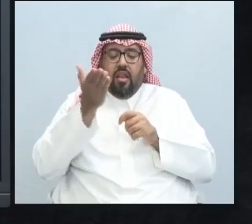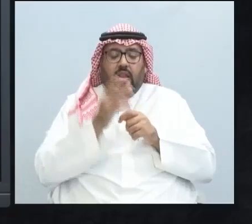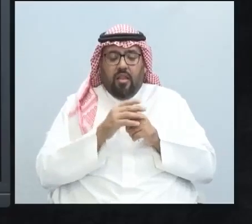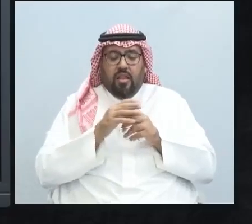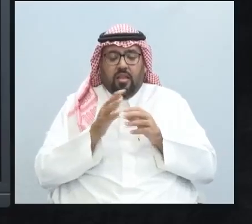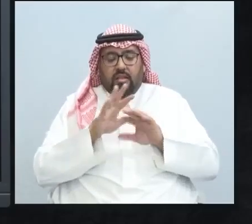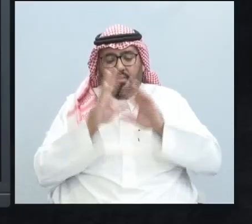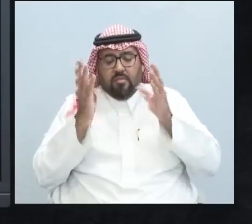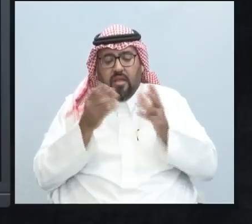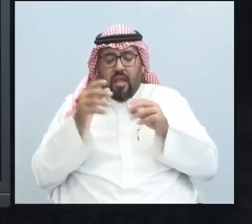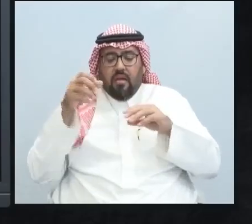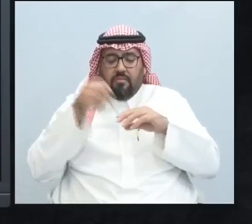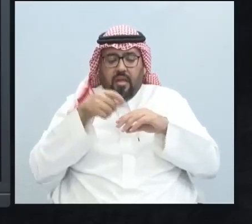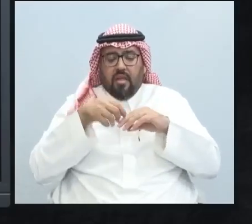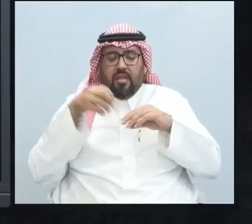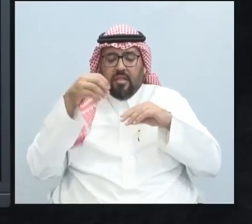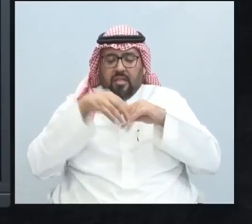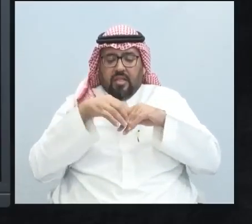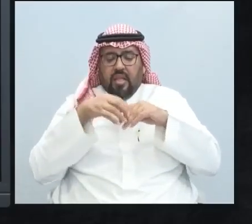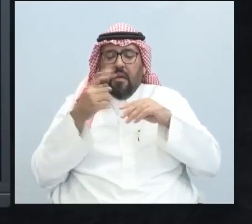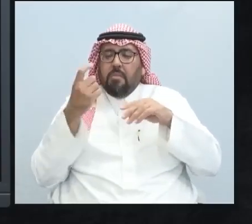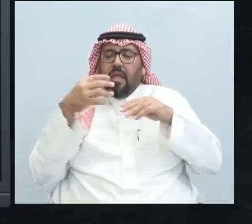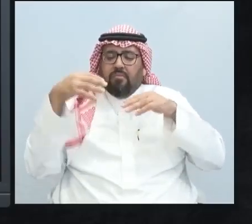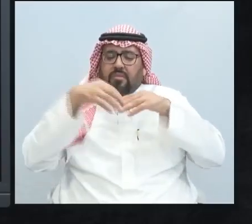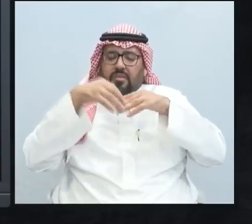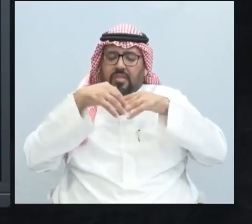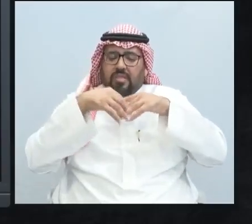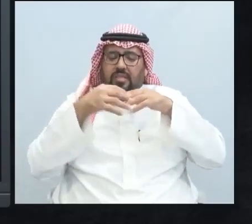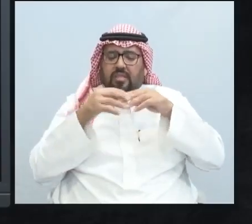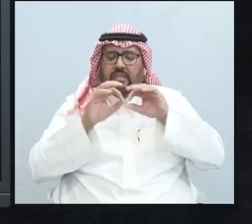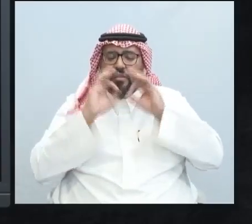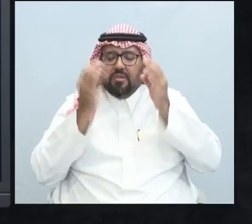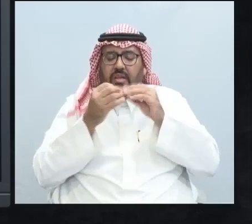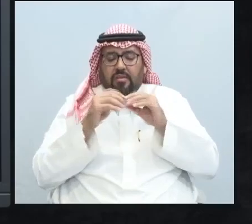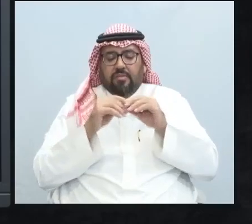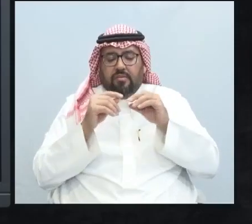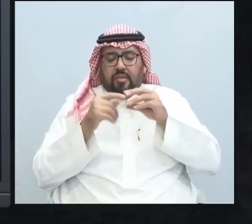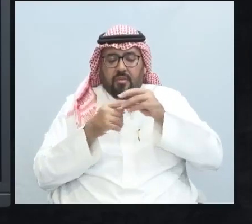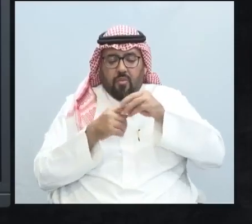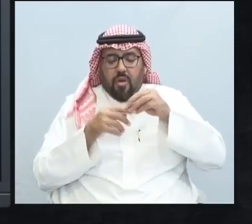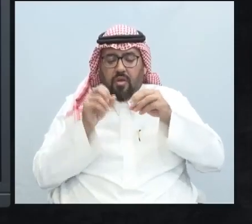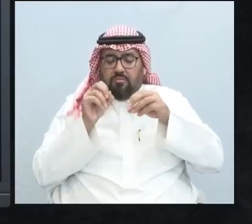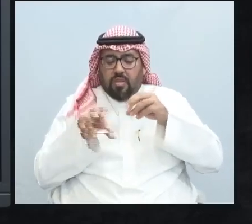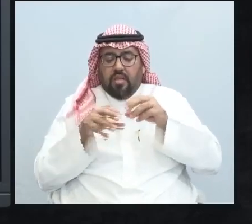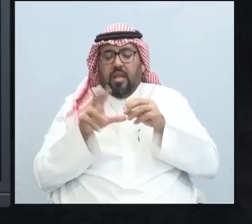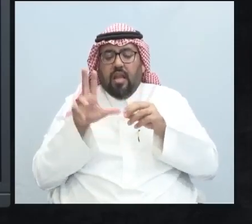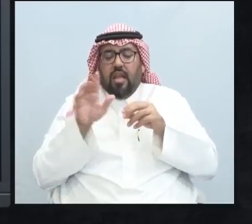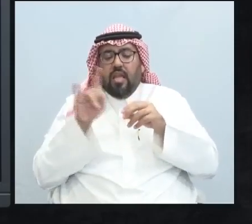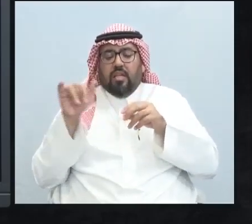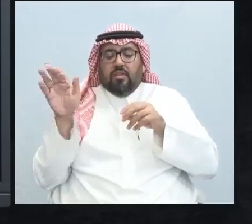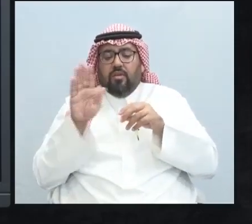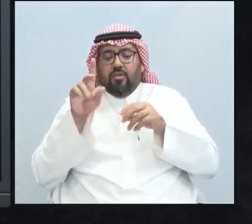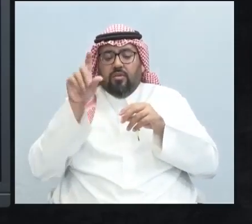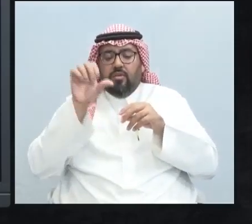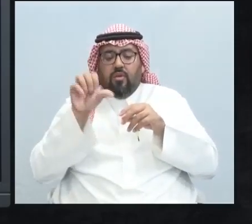انه وصل مع هذا الحيوان المنوي سوف يخترق البيضه المئات من الحيوانات المنويه جميع هذه الحيوانات سوف تطلق هذا الليسوسوم الليسوسوم